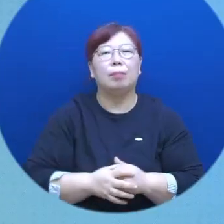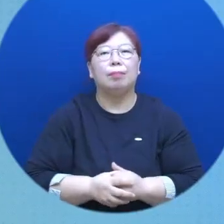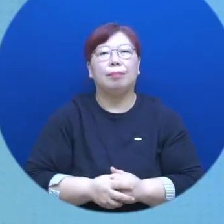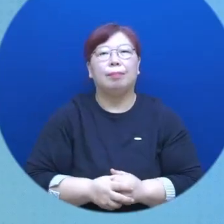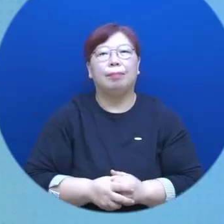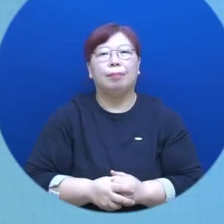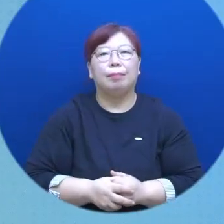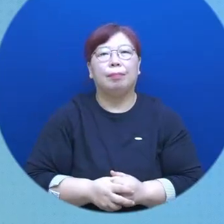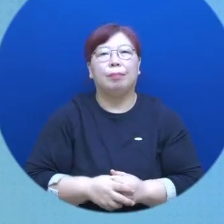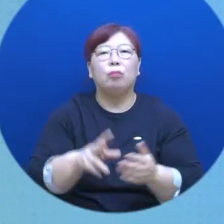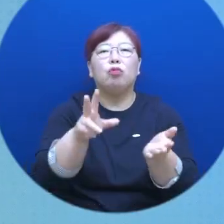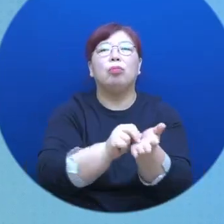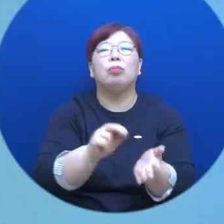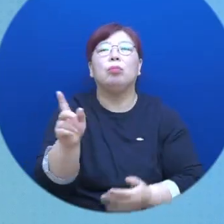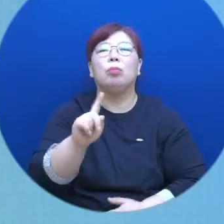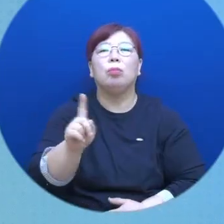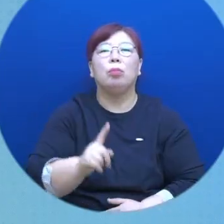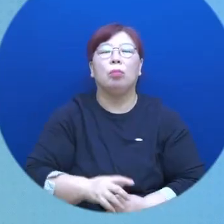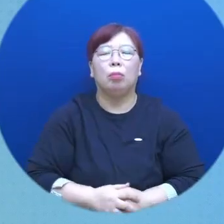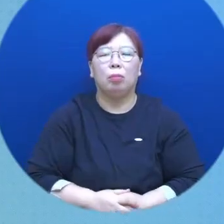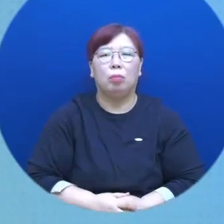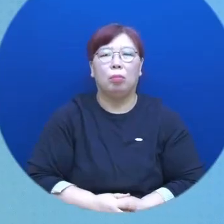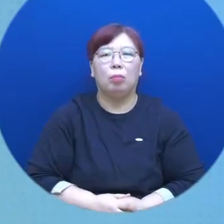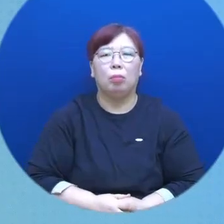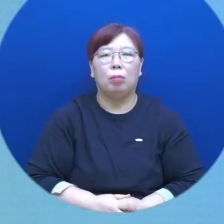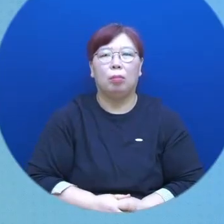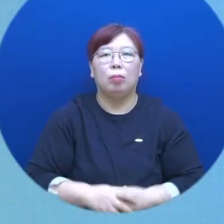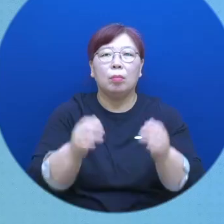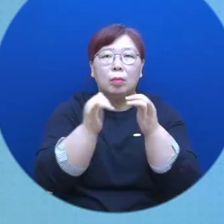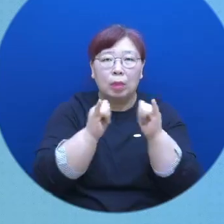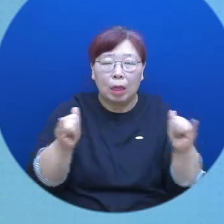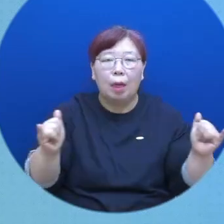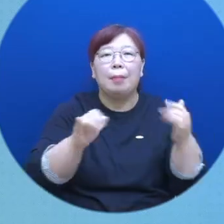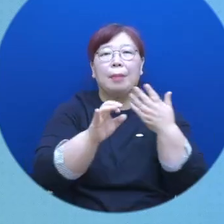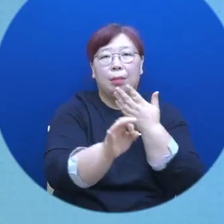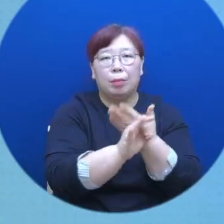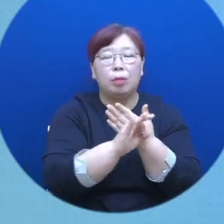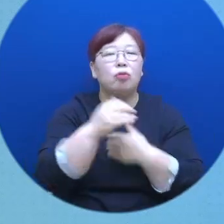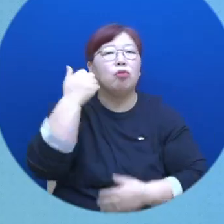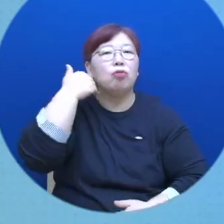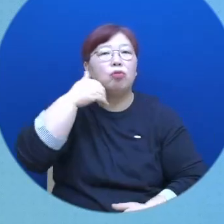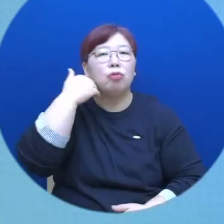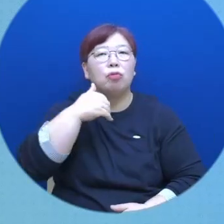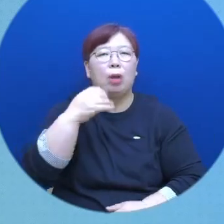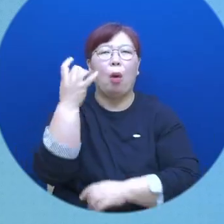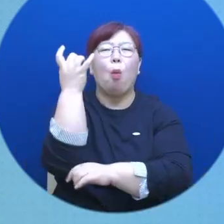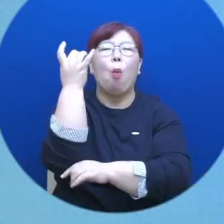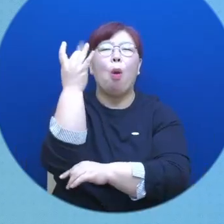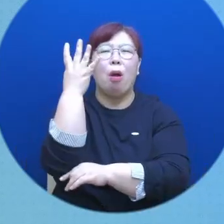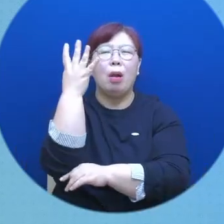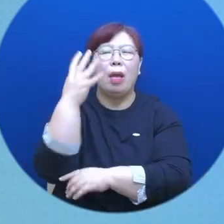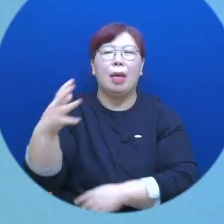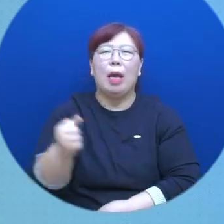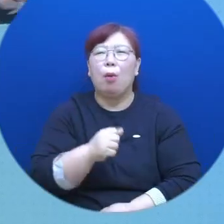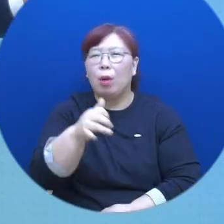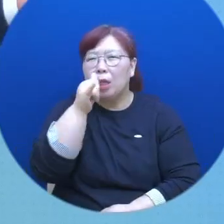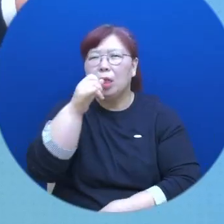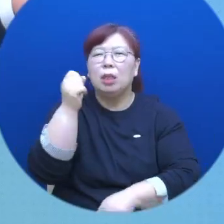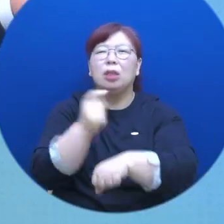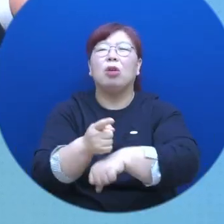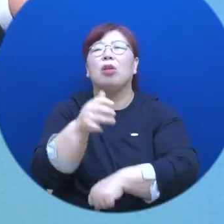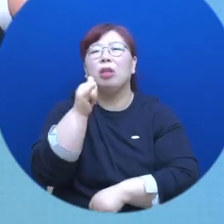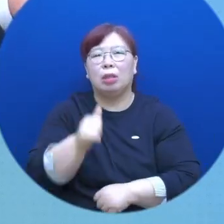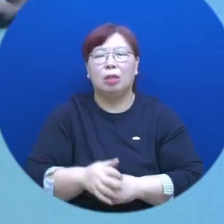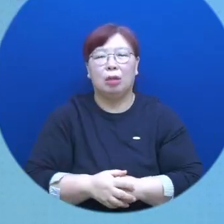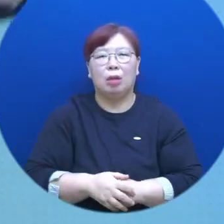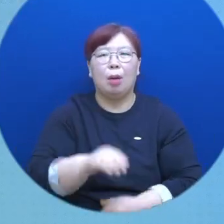문제는 무엇일까요? 사람이라고 하는 것은 누구나 갖고 있는 본능이라는 게 있어요. 본능이